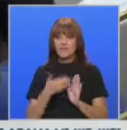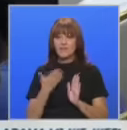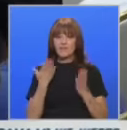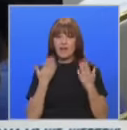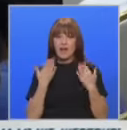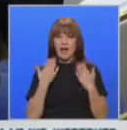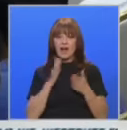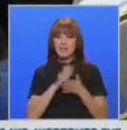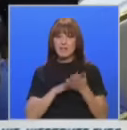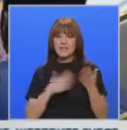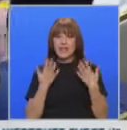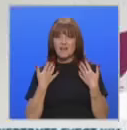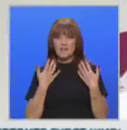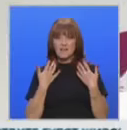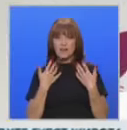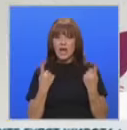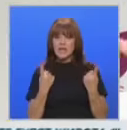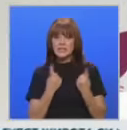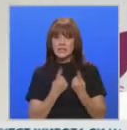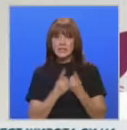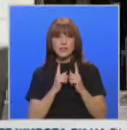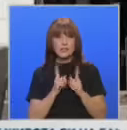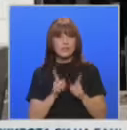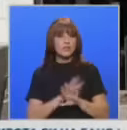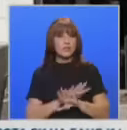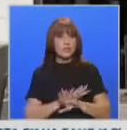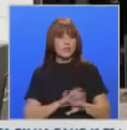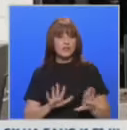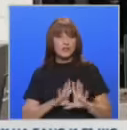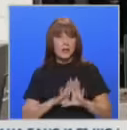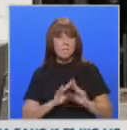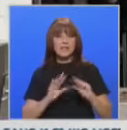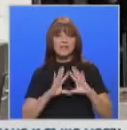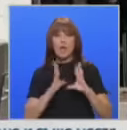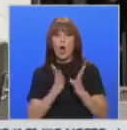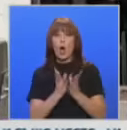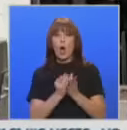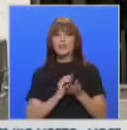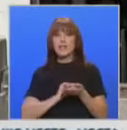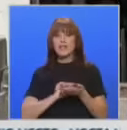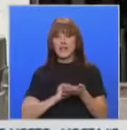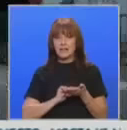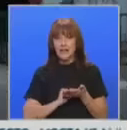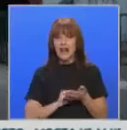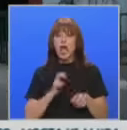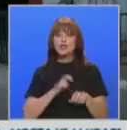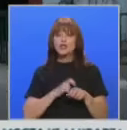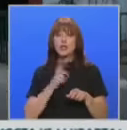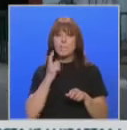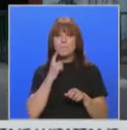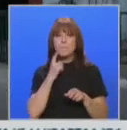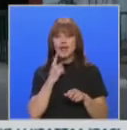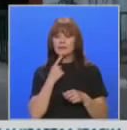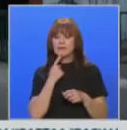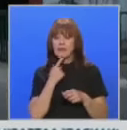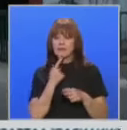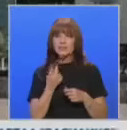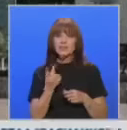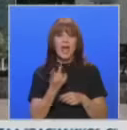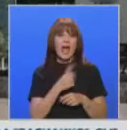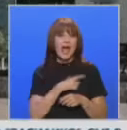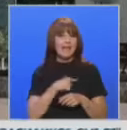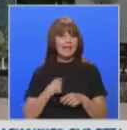срещата в Делхи да завърши без обща заключителна декларация. Американският президент Джо Байден определи отсъствието на китайския лидер Си Цзинпин